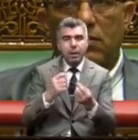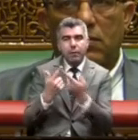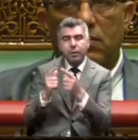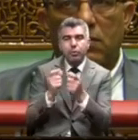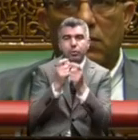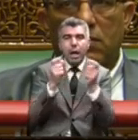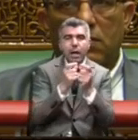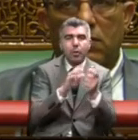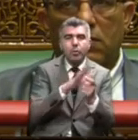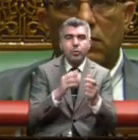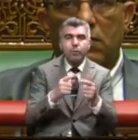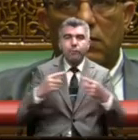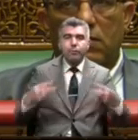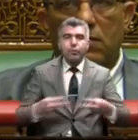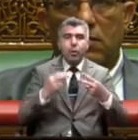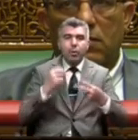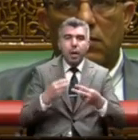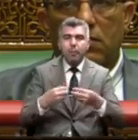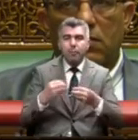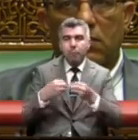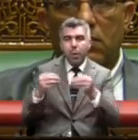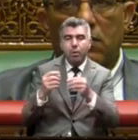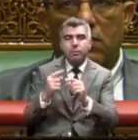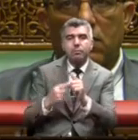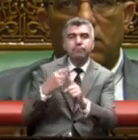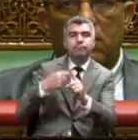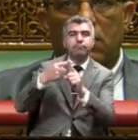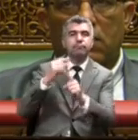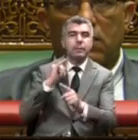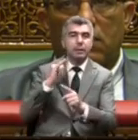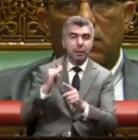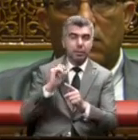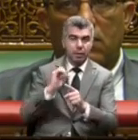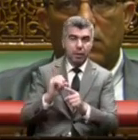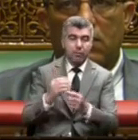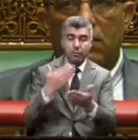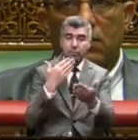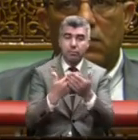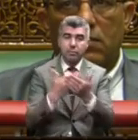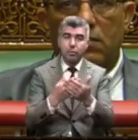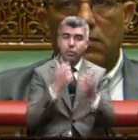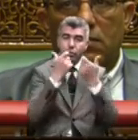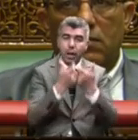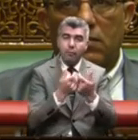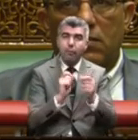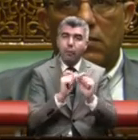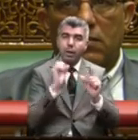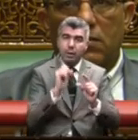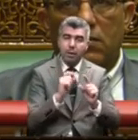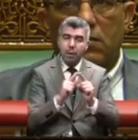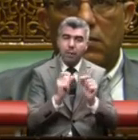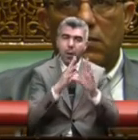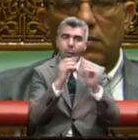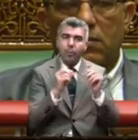خاصه في الاسواق الجمله ان عدم التوازن الماليه الدوله واقع عرفته الازمه الداخلي المتعدده الاوجه وغياب رؤيه